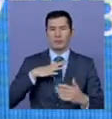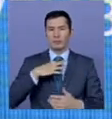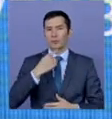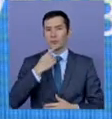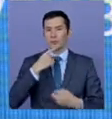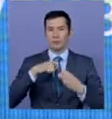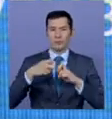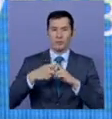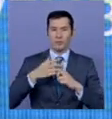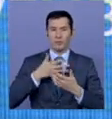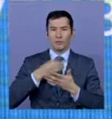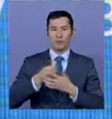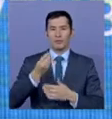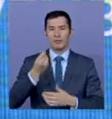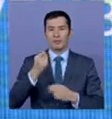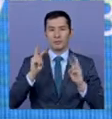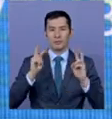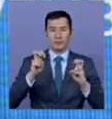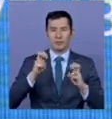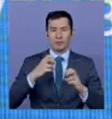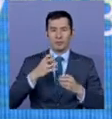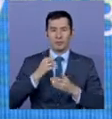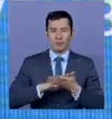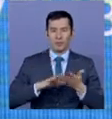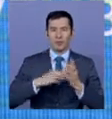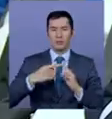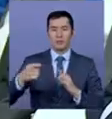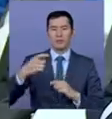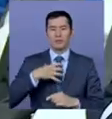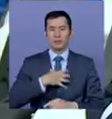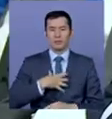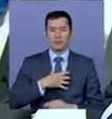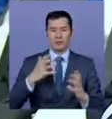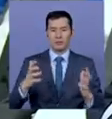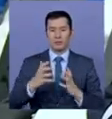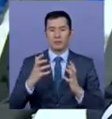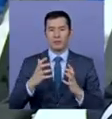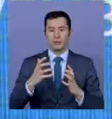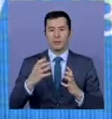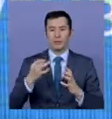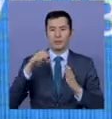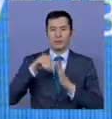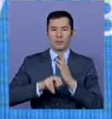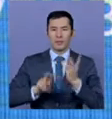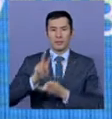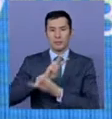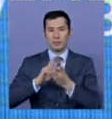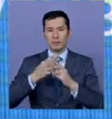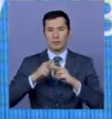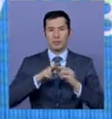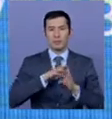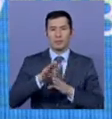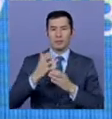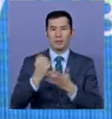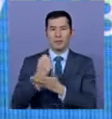Өз валютамыздың болуы біздің елдің басшылығына маңызды және экономикалық реформаларды жүргізуге, ауқымды өзгерістерді іске асыруға, республиканың